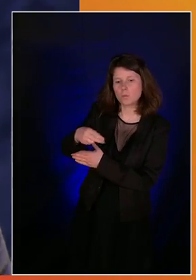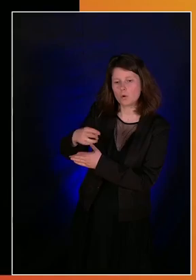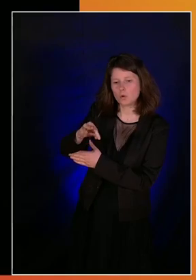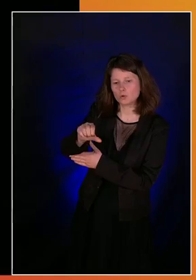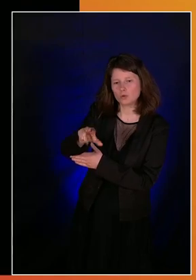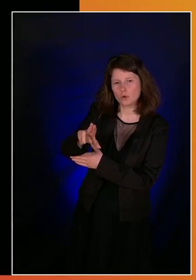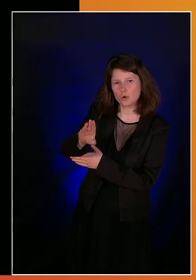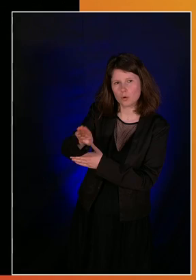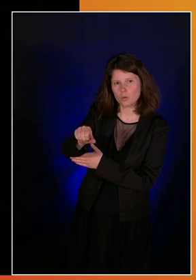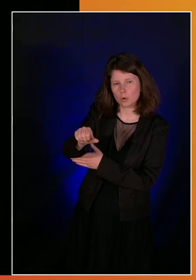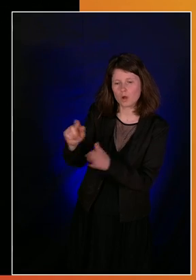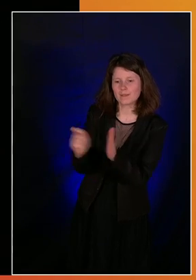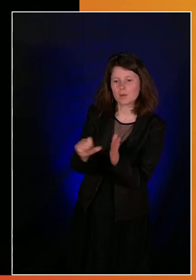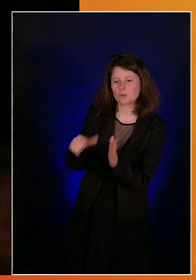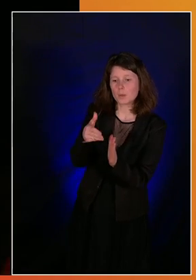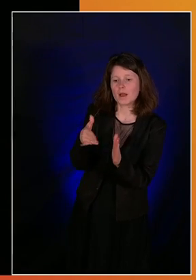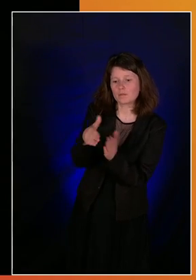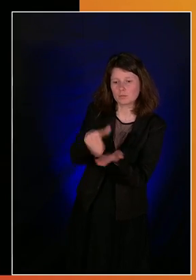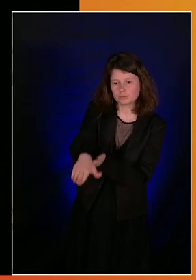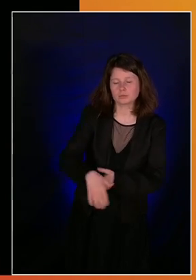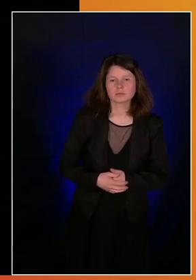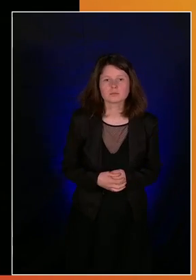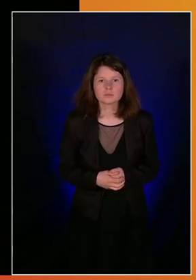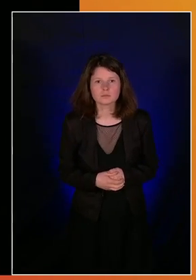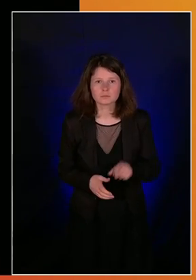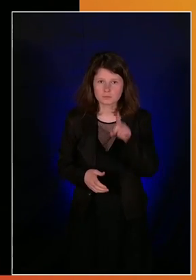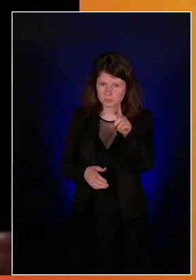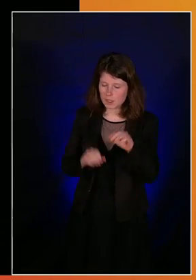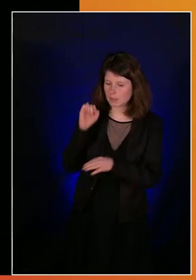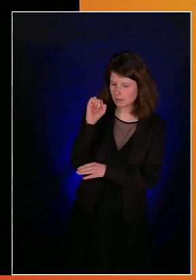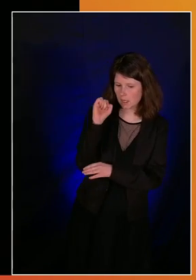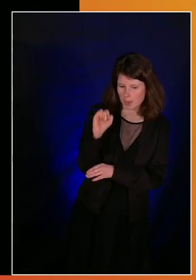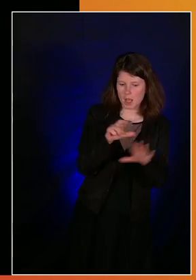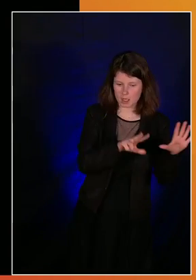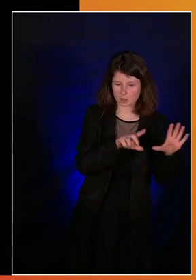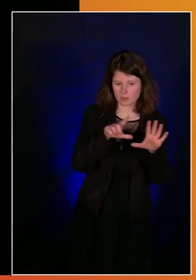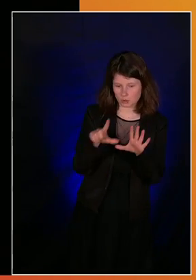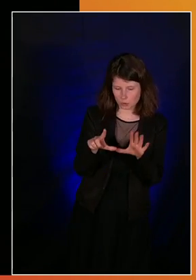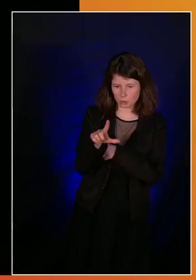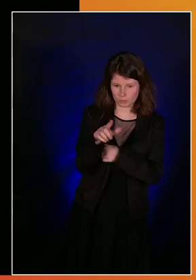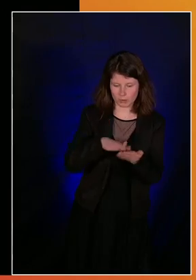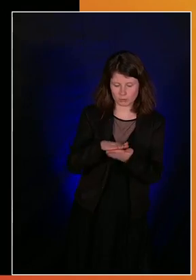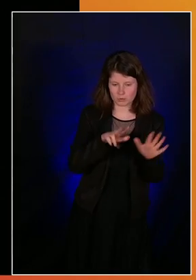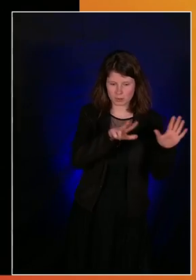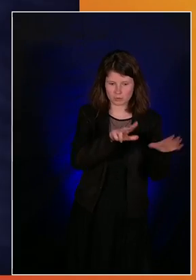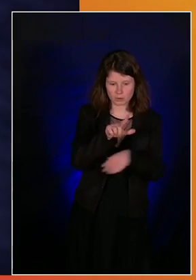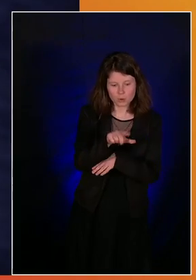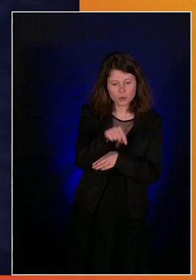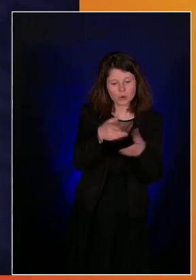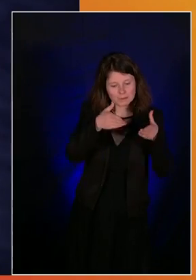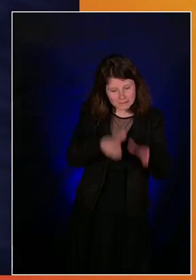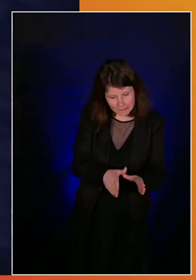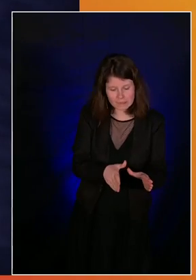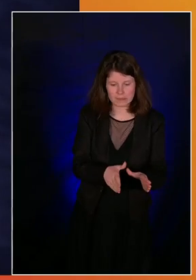voilà camarad du 82 ont décidé à partir de demain après-midi d'occuper les locaux et que on ne